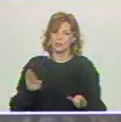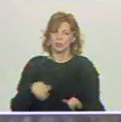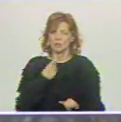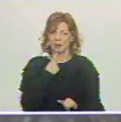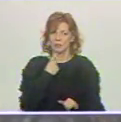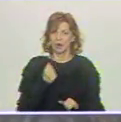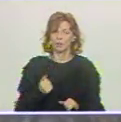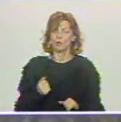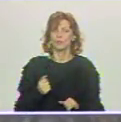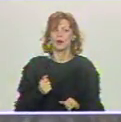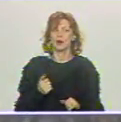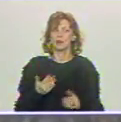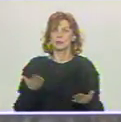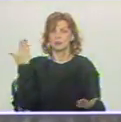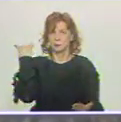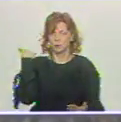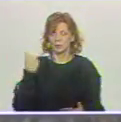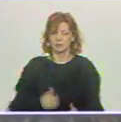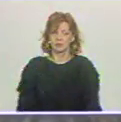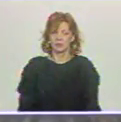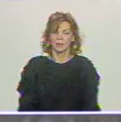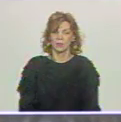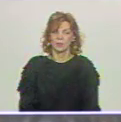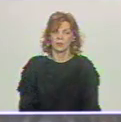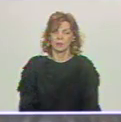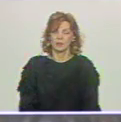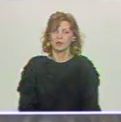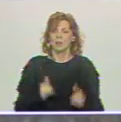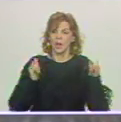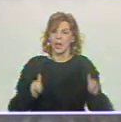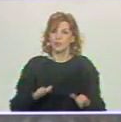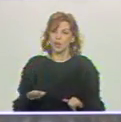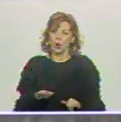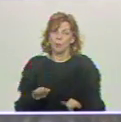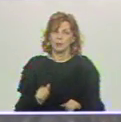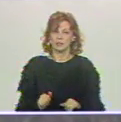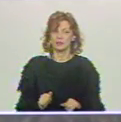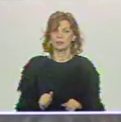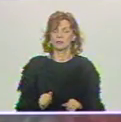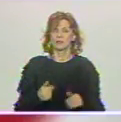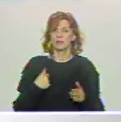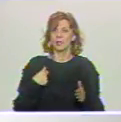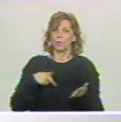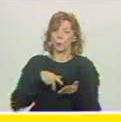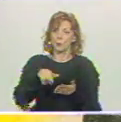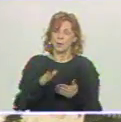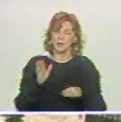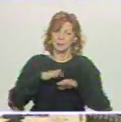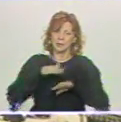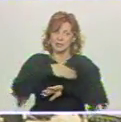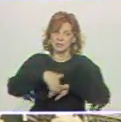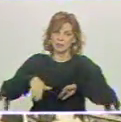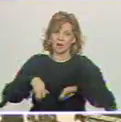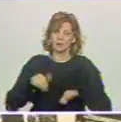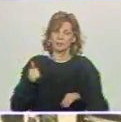situații, atâtea iubiri trecute. Numai de dragul copilăriei. Aici eu merg pe stradă și în